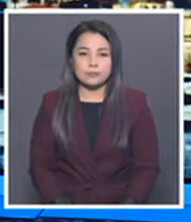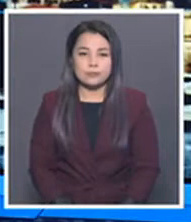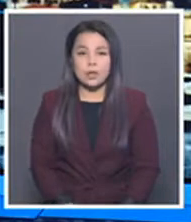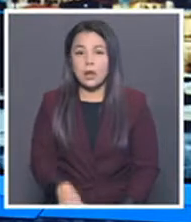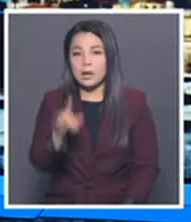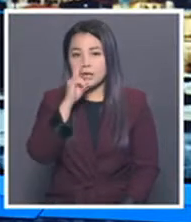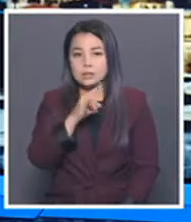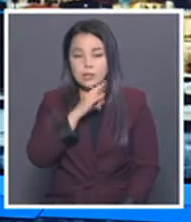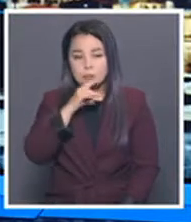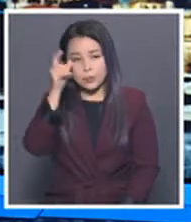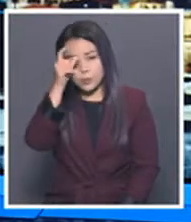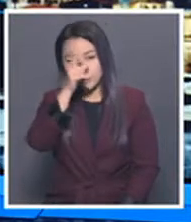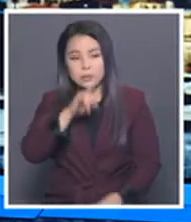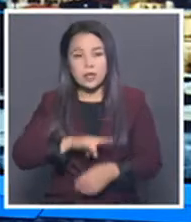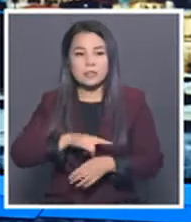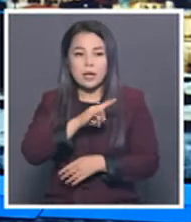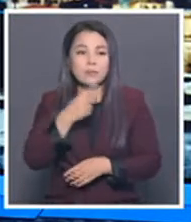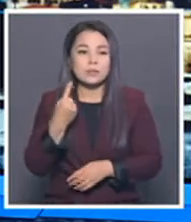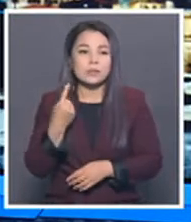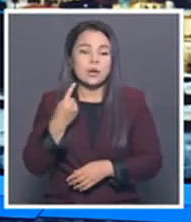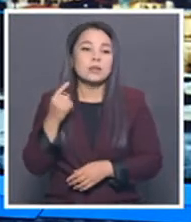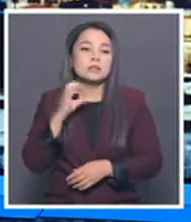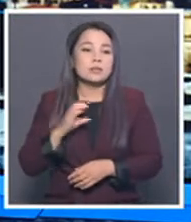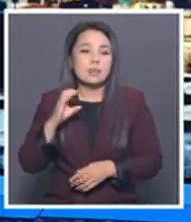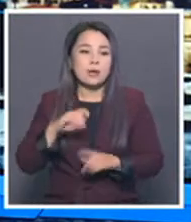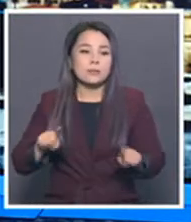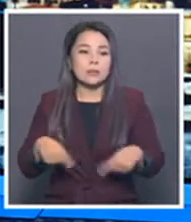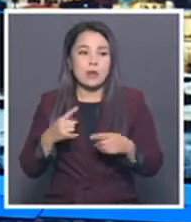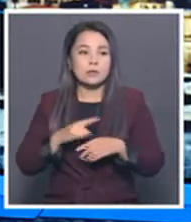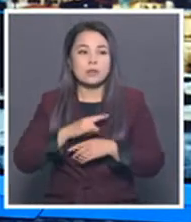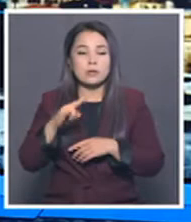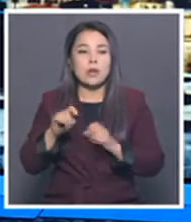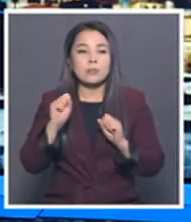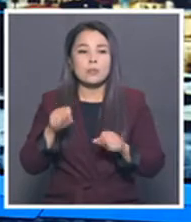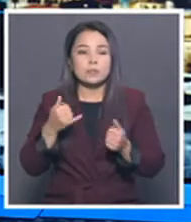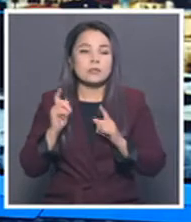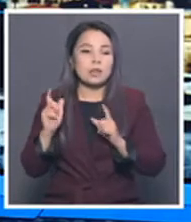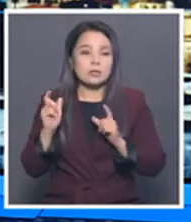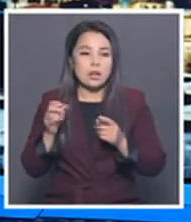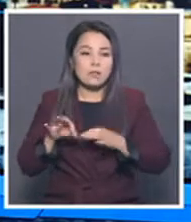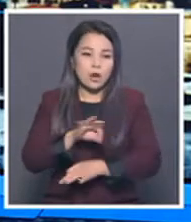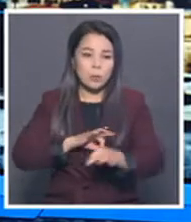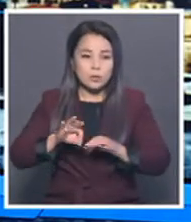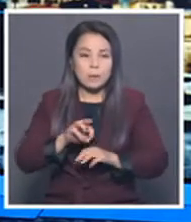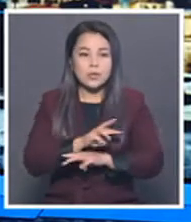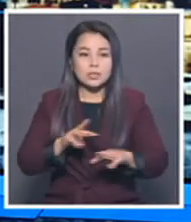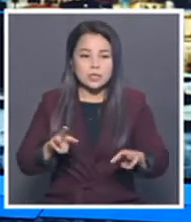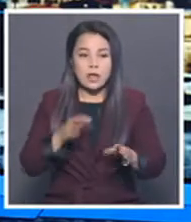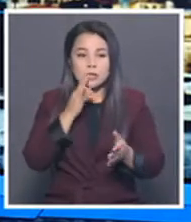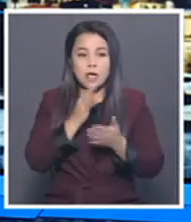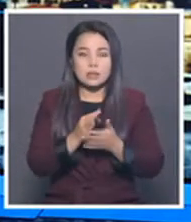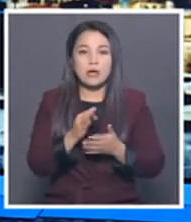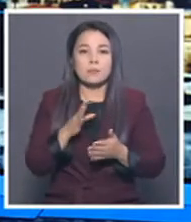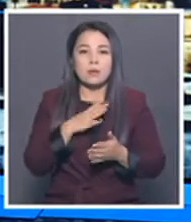Қазақстан мен Түркия арасындағы әуе қатынасы 1 қыркүйектен бастап қалпына келеді. Түркияның транспорт және инфрақұрылым министрі